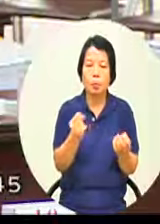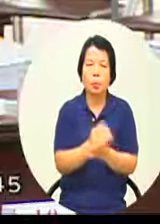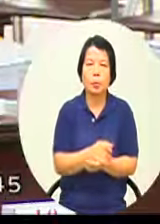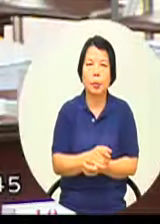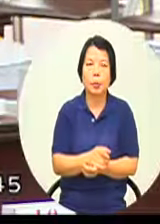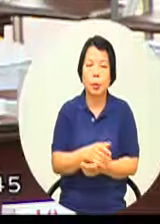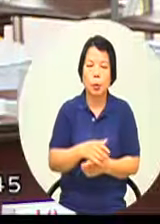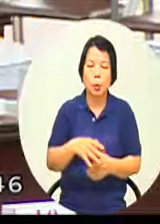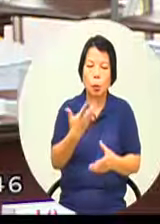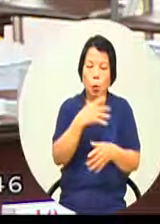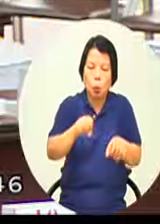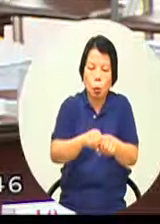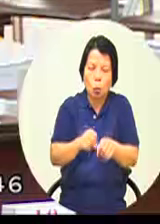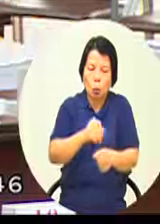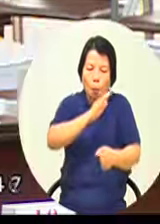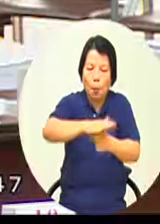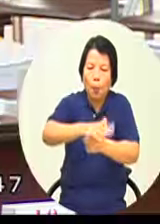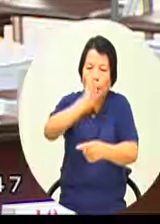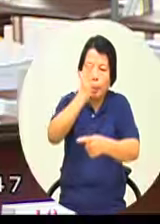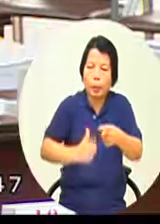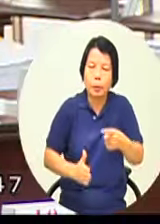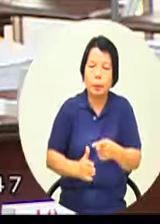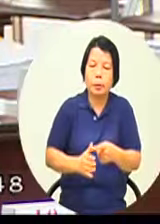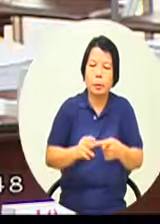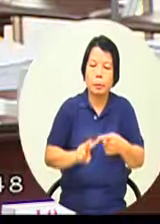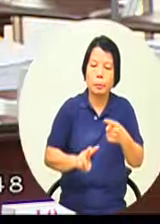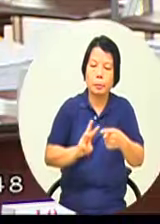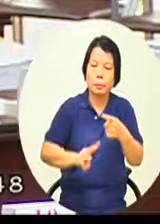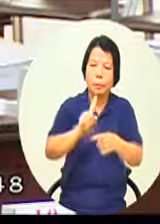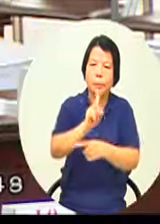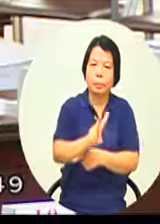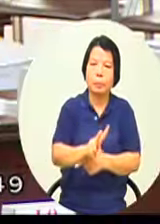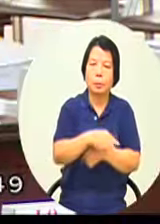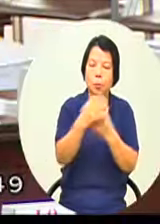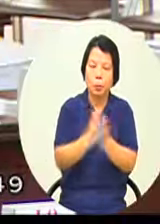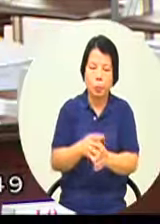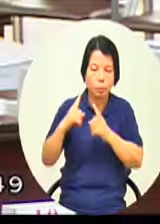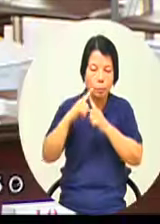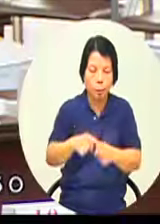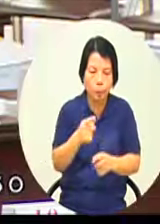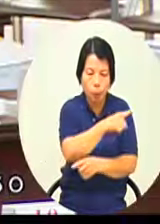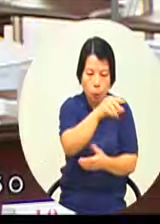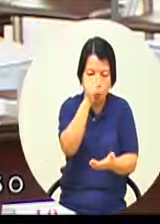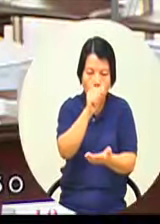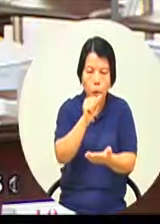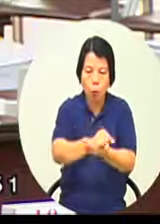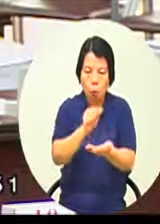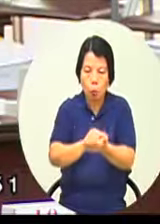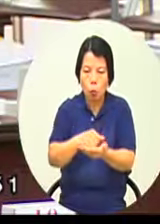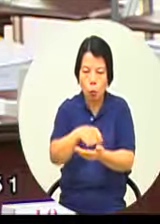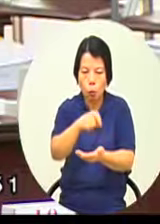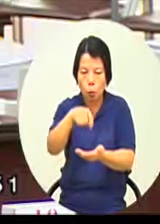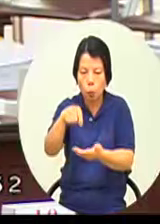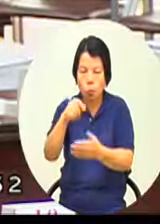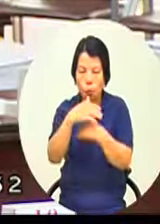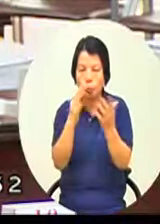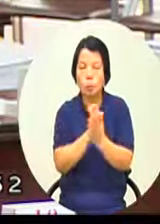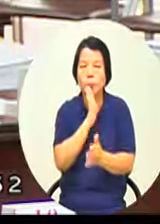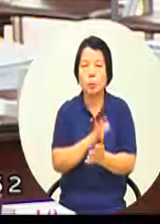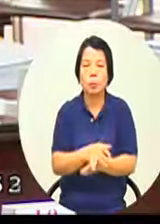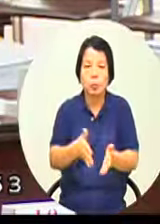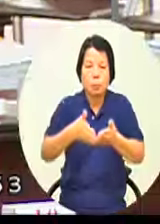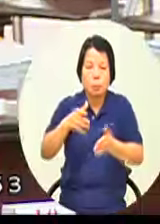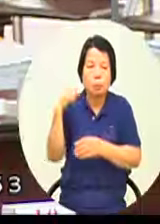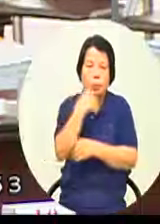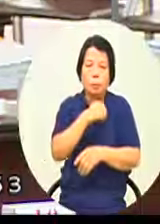家啦，顶边三分之二啊。所以咧，我今仔有哪去会勘点点吼，因拢有做记号啊，哦，做记号咧，今摆要求咧，吼、哦，台